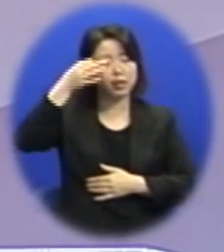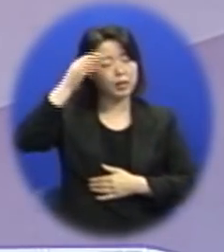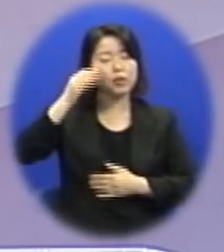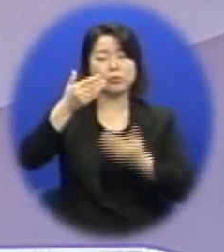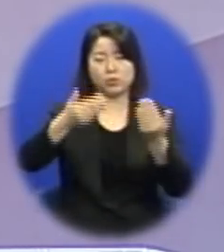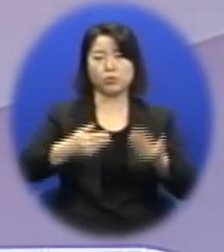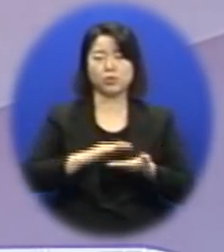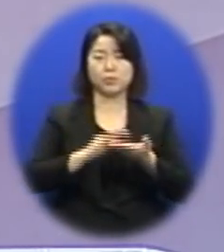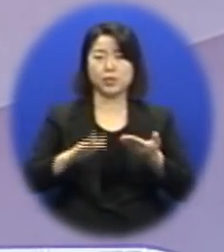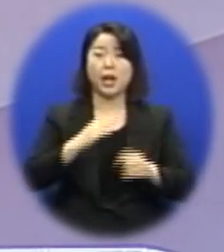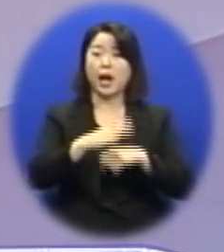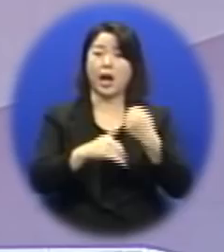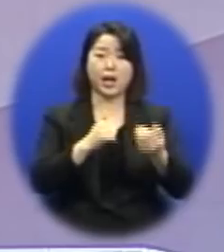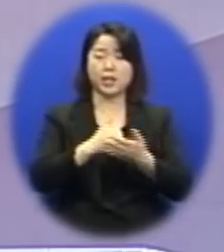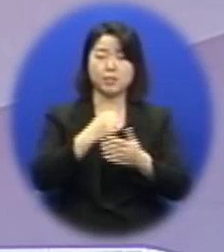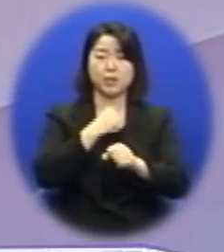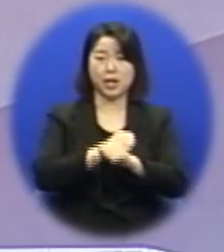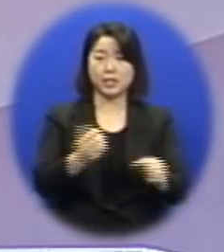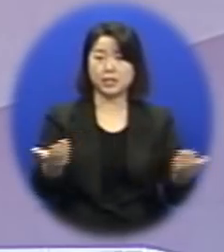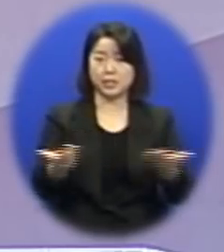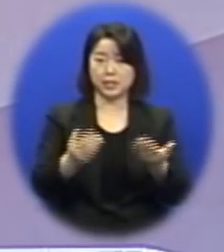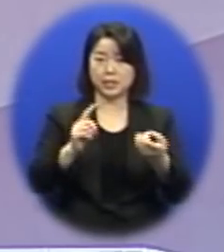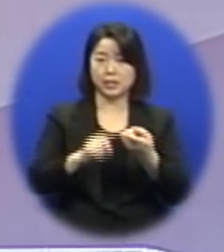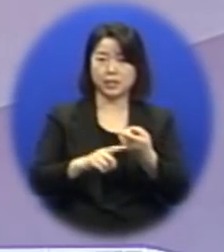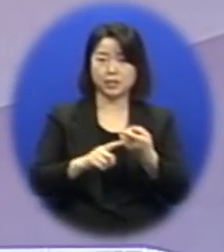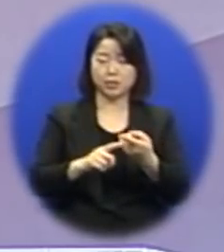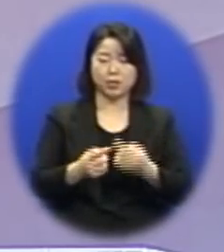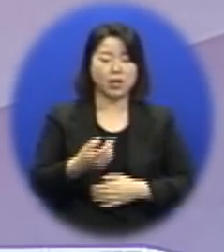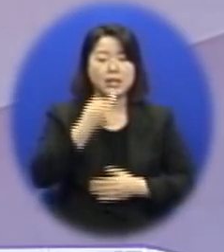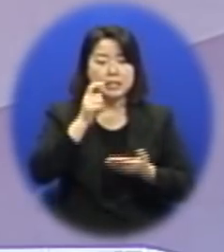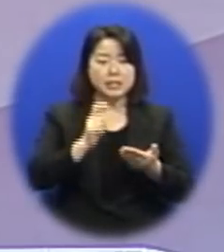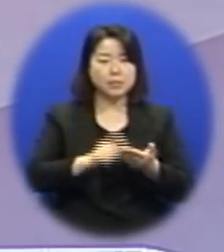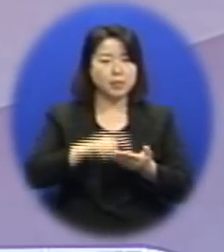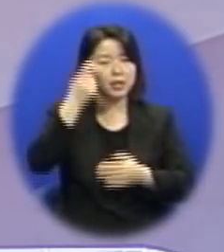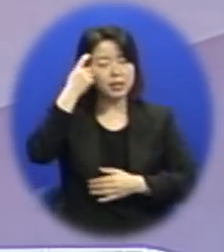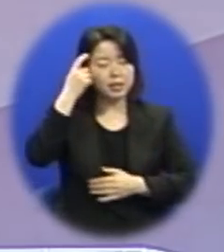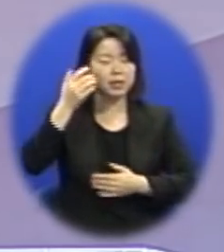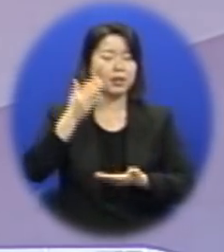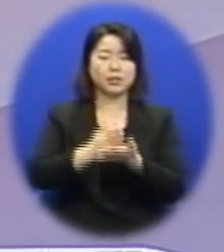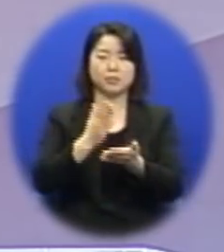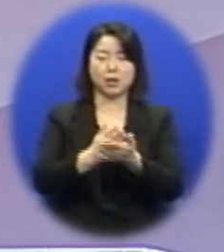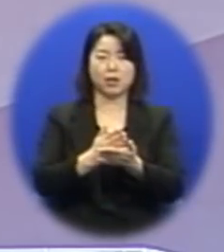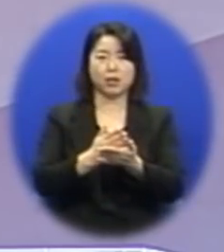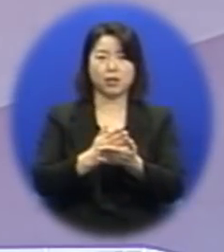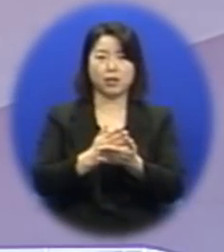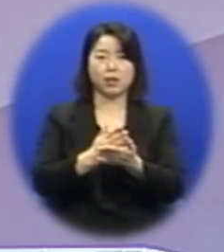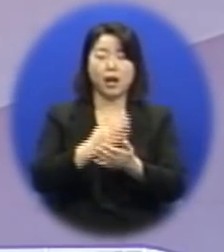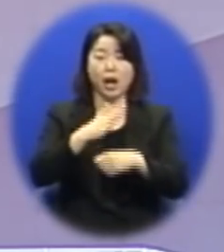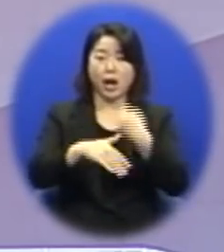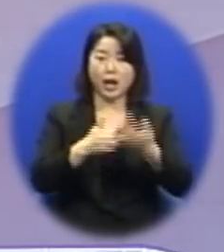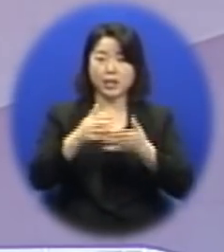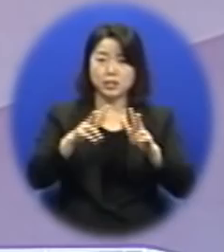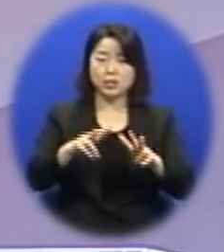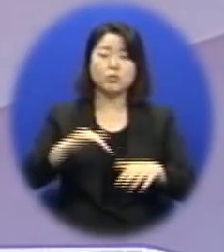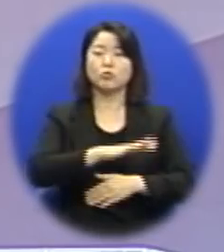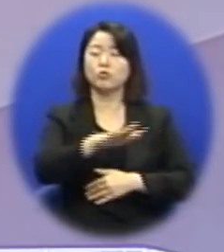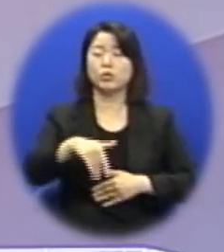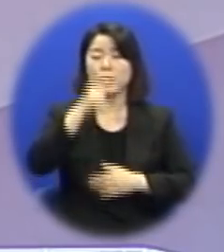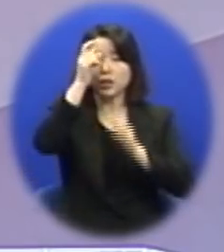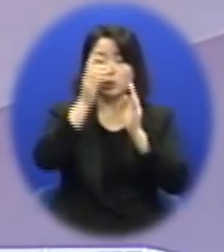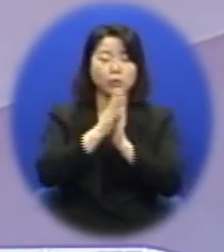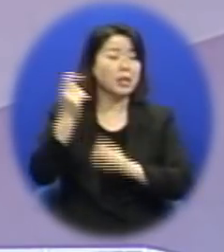주세요 하나님이 하시는 일을 속단하지 말라 하나님이 지금 우리의 기도를 안